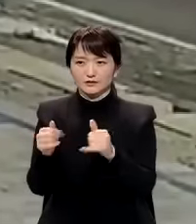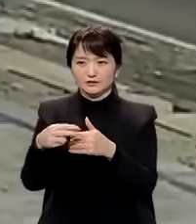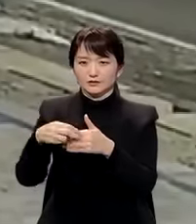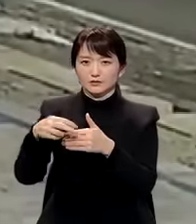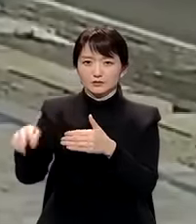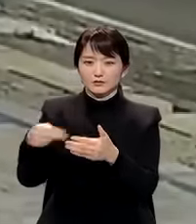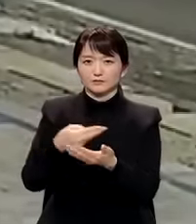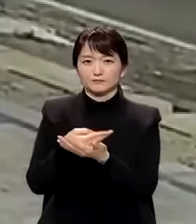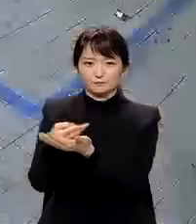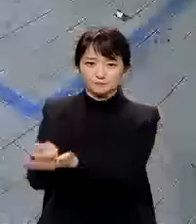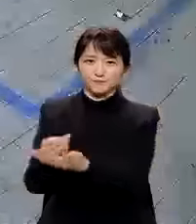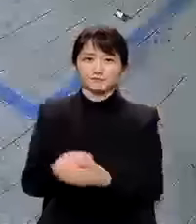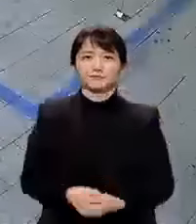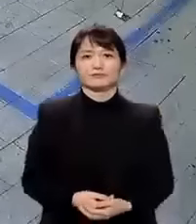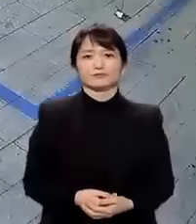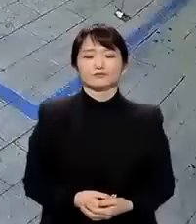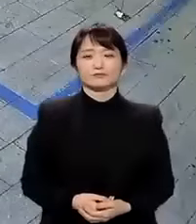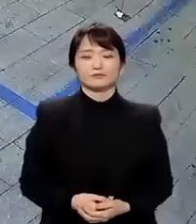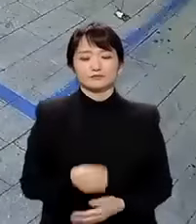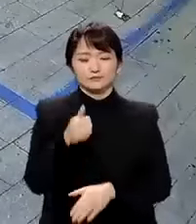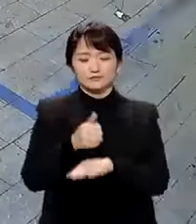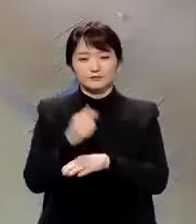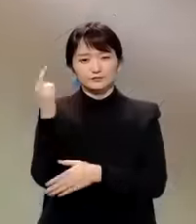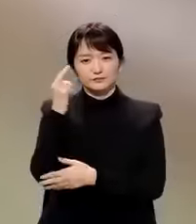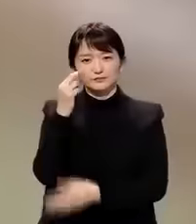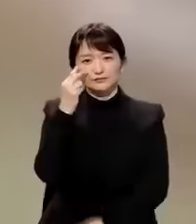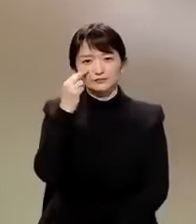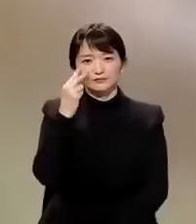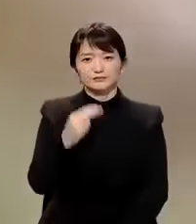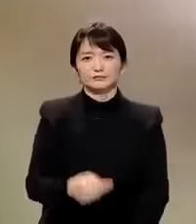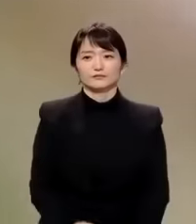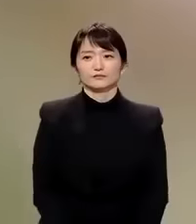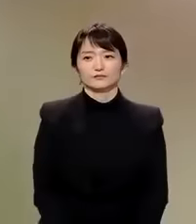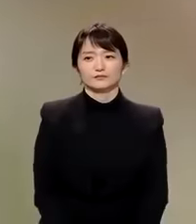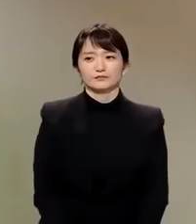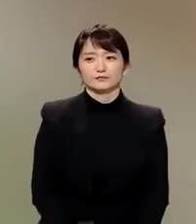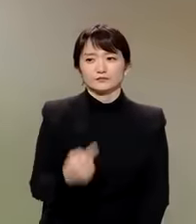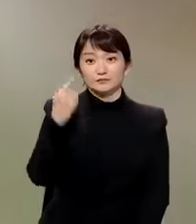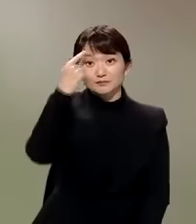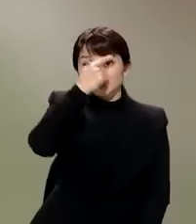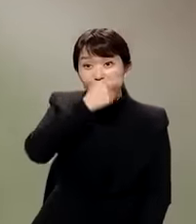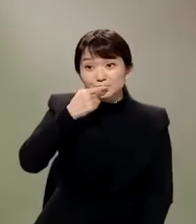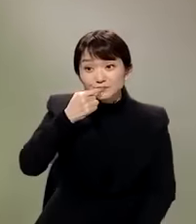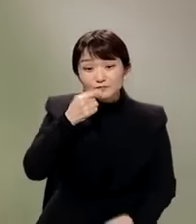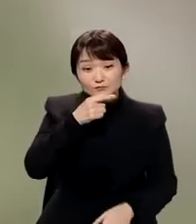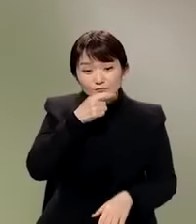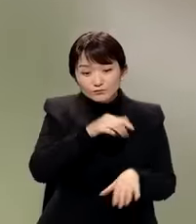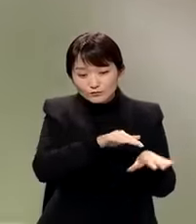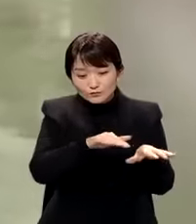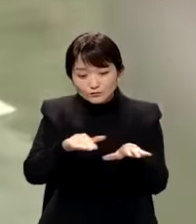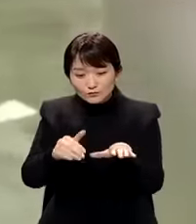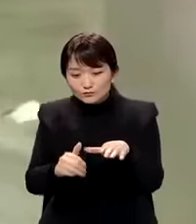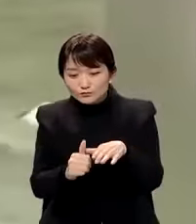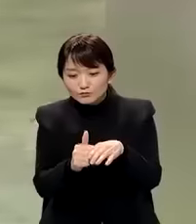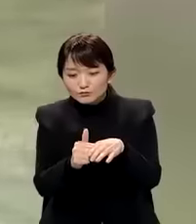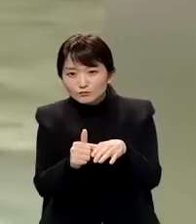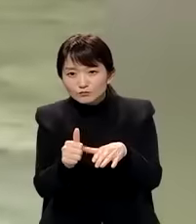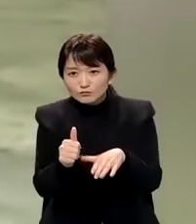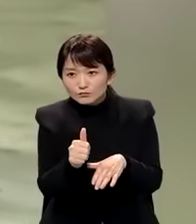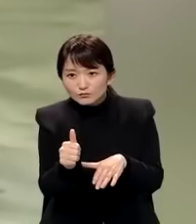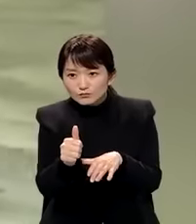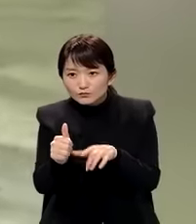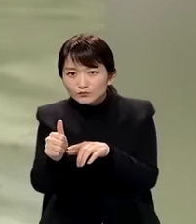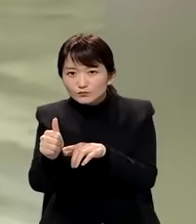주인공 통물 미국으로 다시 가보시죠네 얼굴만 꼽 내놓고 물속을 걷고 있는이 동물